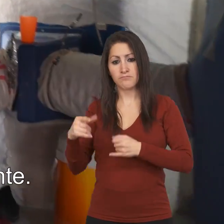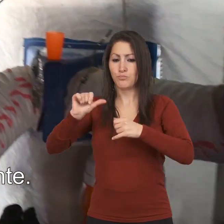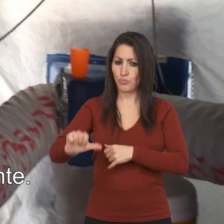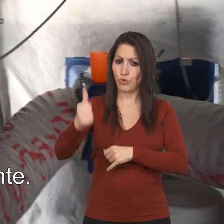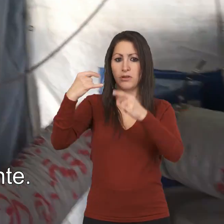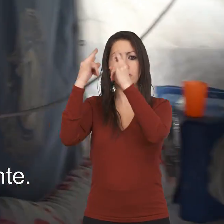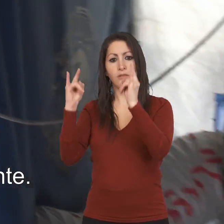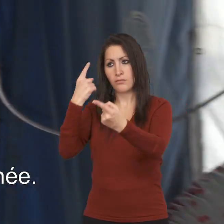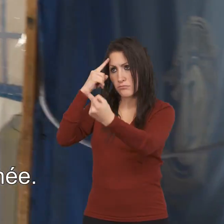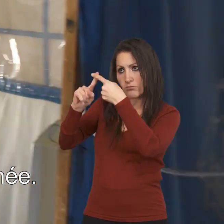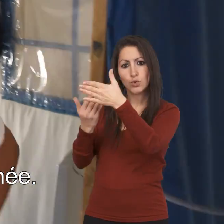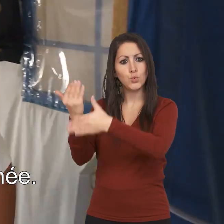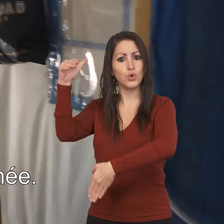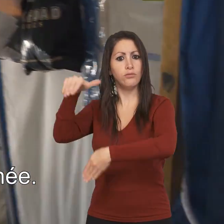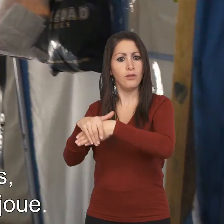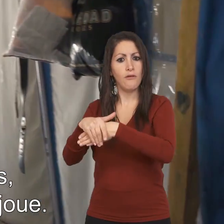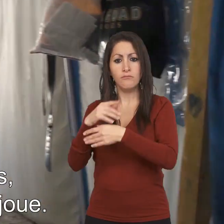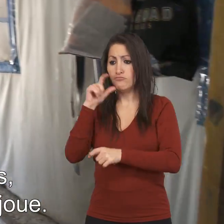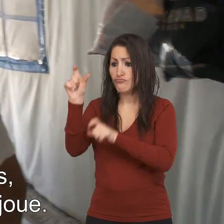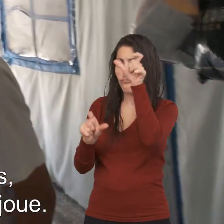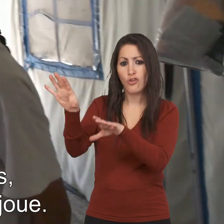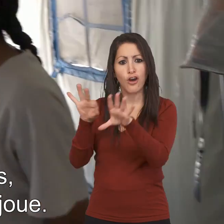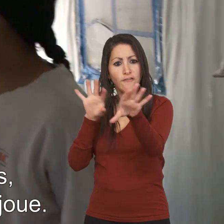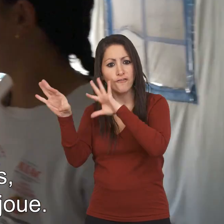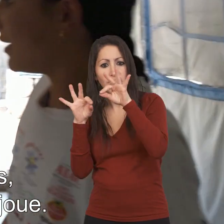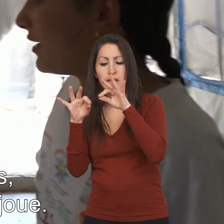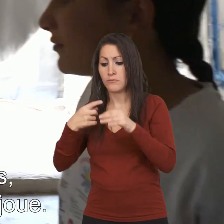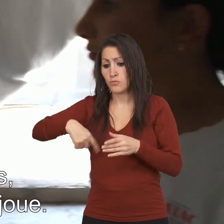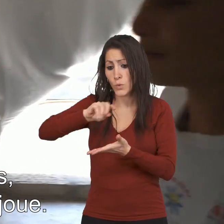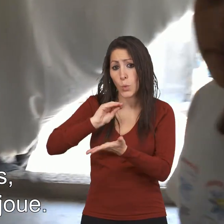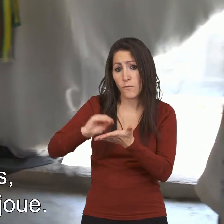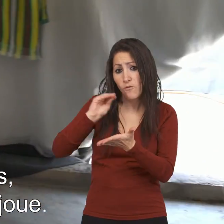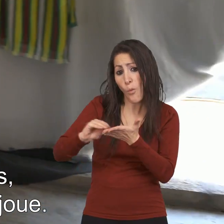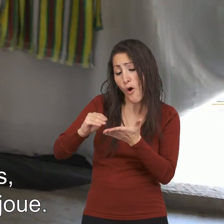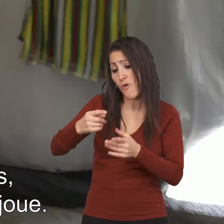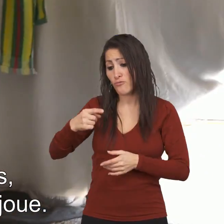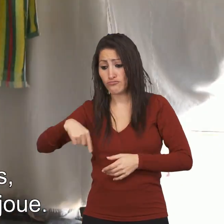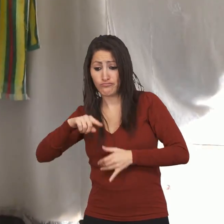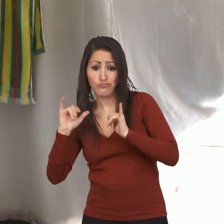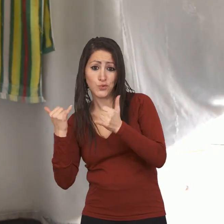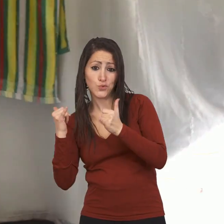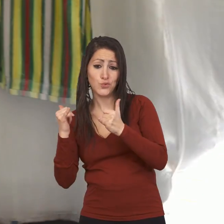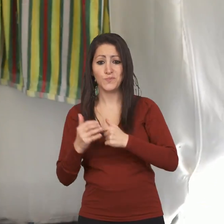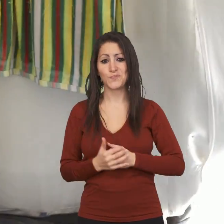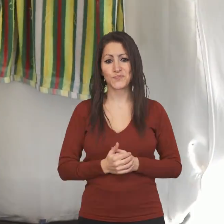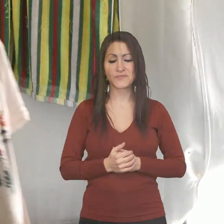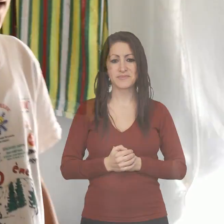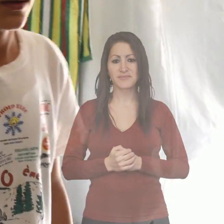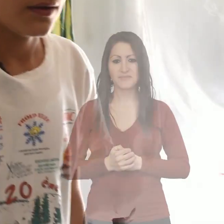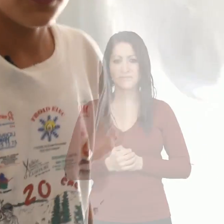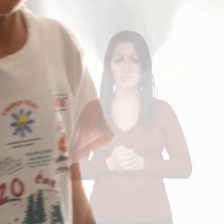Ça c'est la première tente, c'est la tente de la journée. On y reçoit des invités, on fait nos devoirs et on joue.